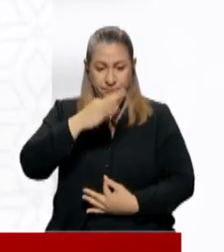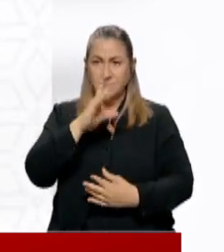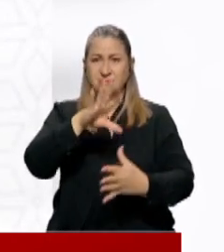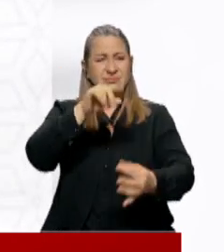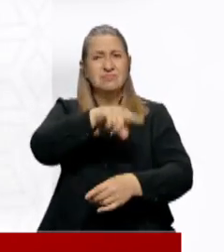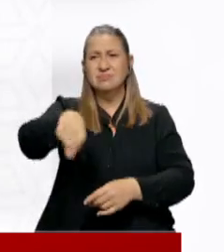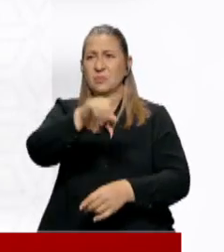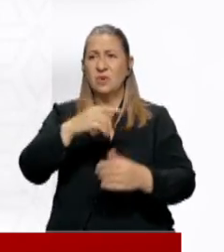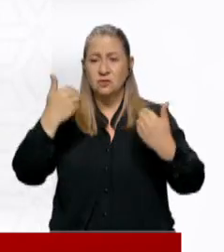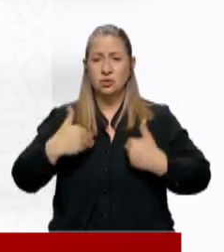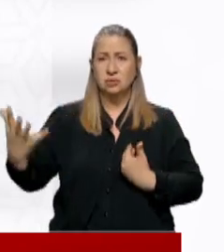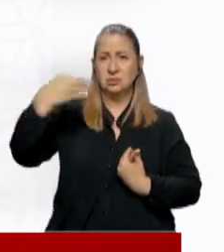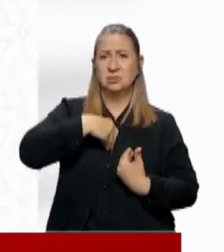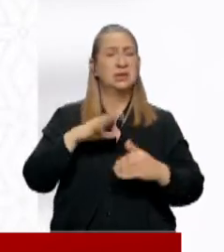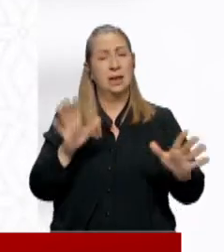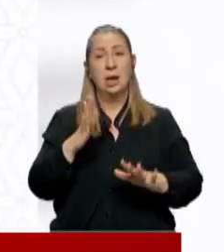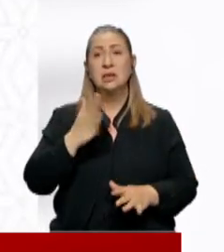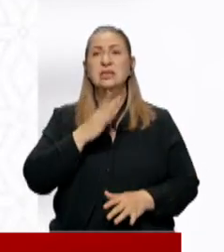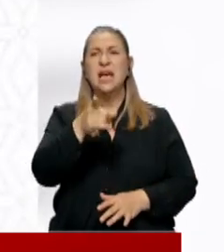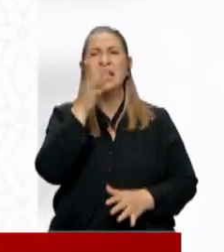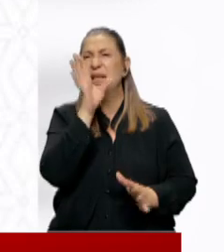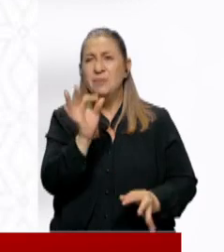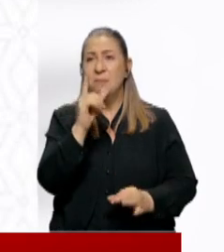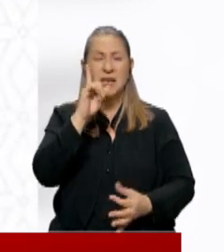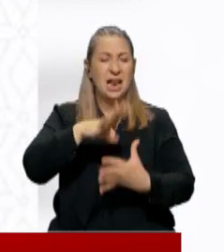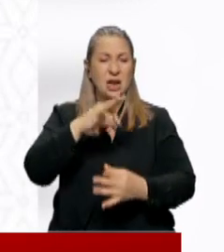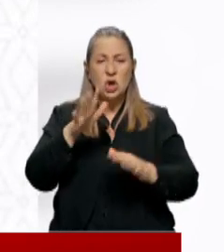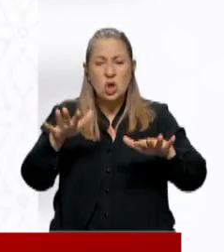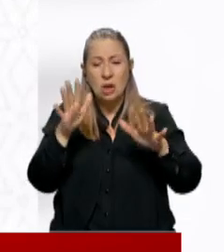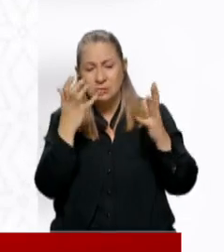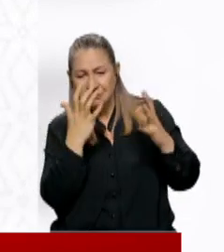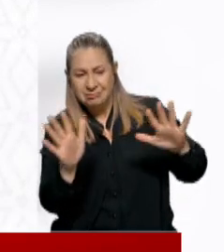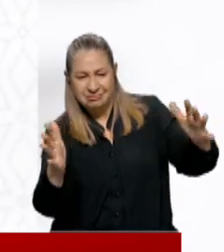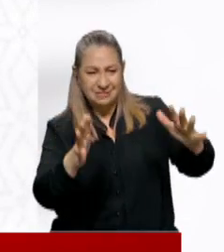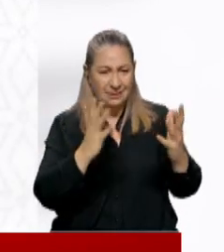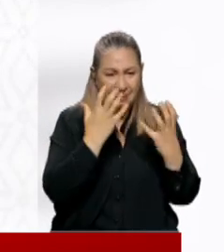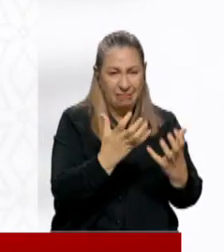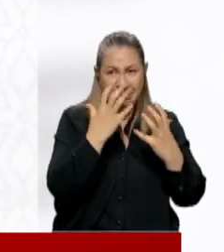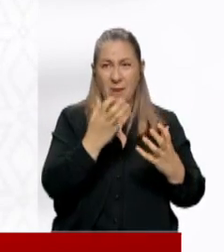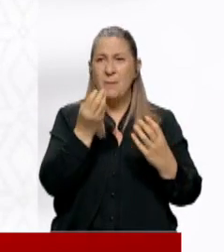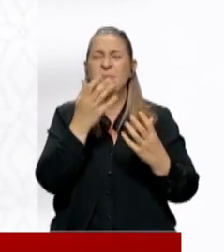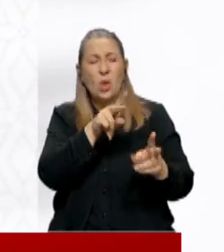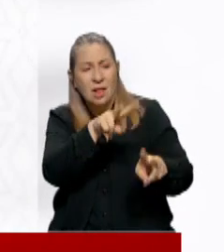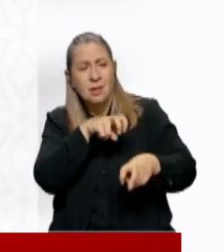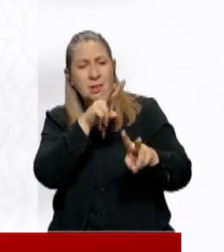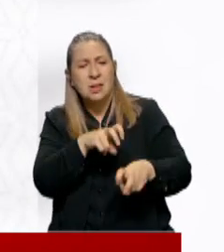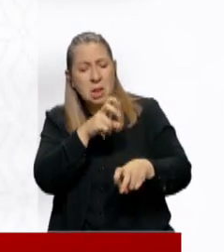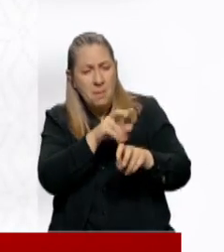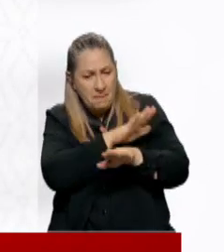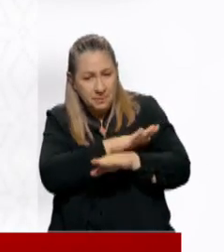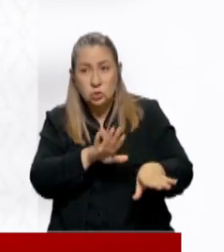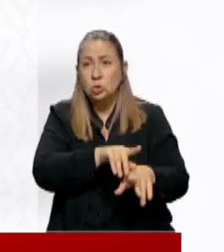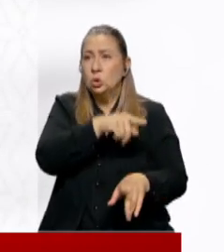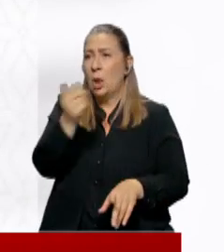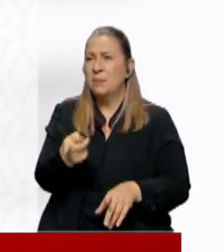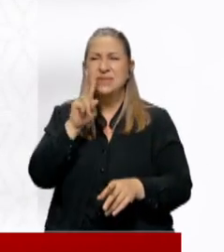ne de kişilerden vücut bulmuş kurumlaradır. Sen ki sürekli birilerinin gölgesinde sana ihsan edilenle beslenen, ondan alacağını tüketip